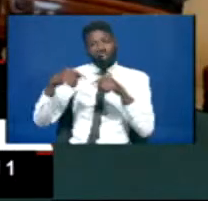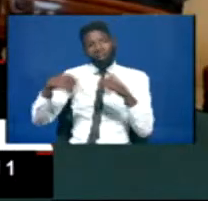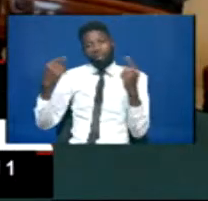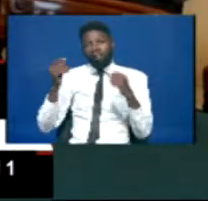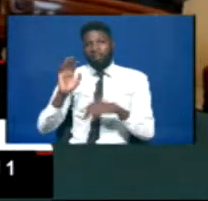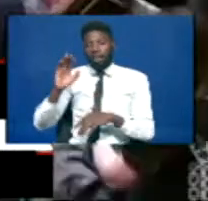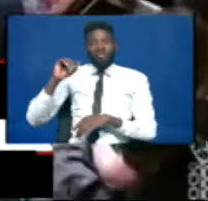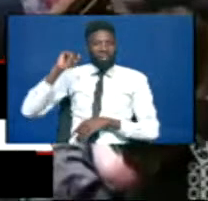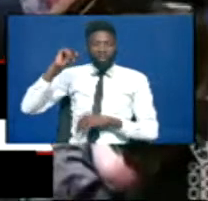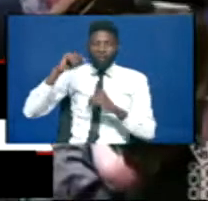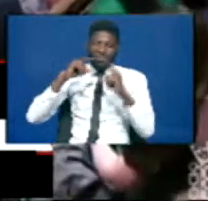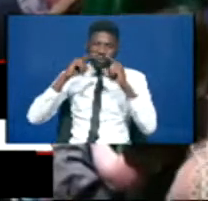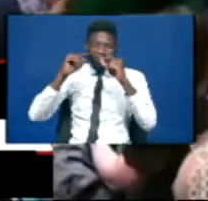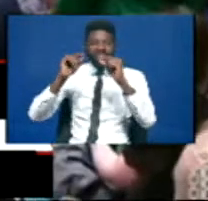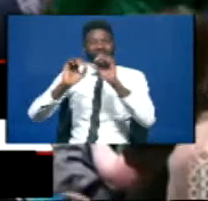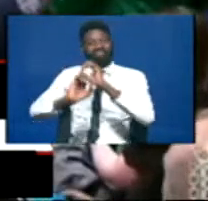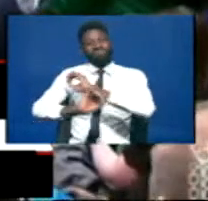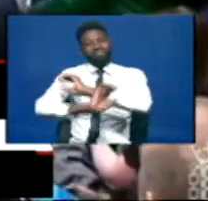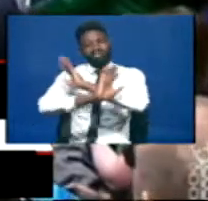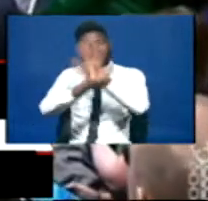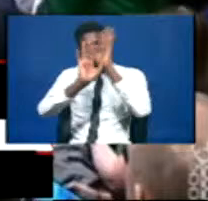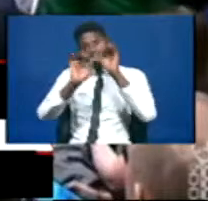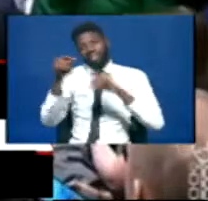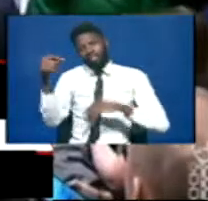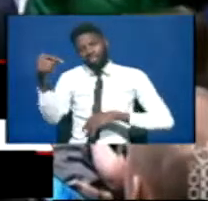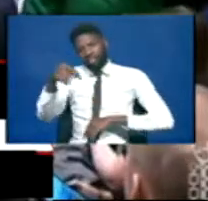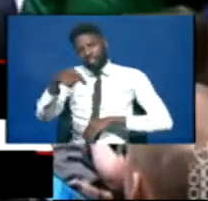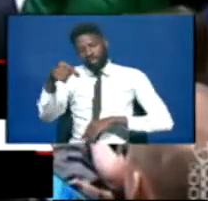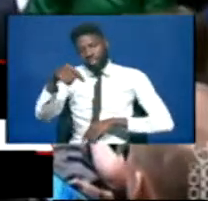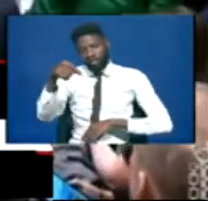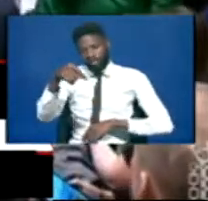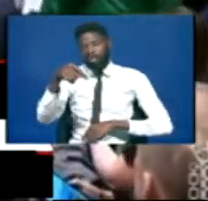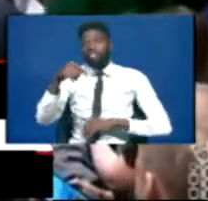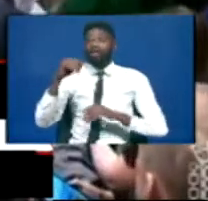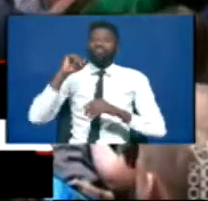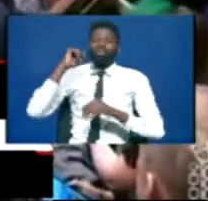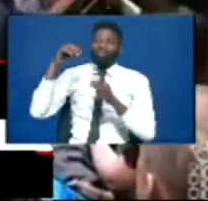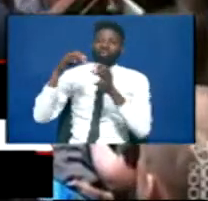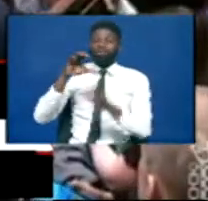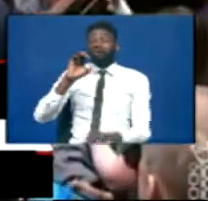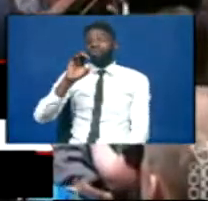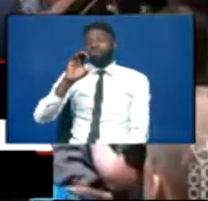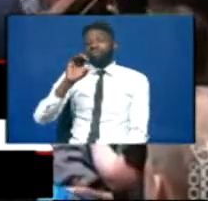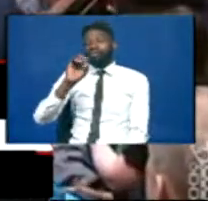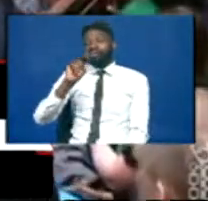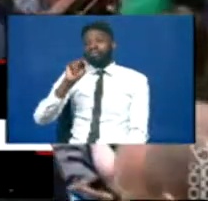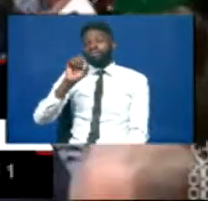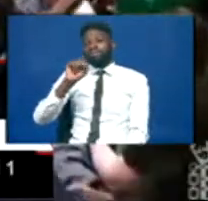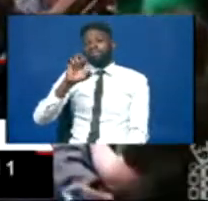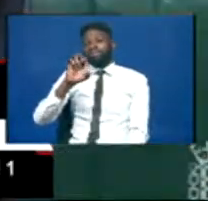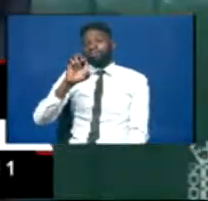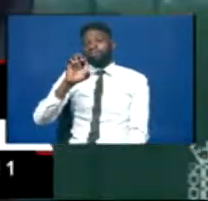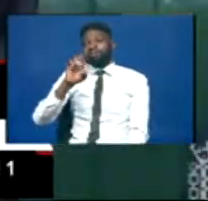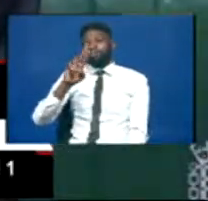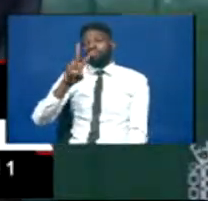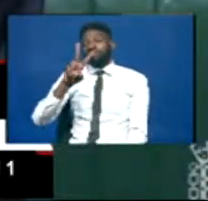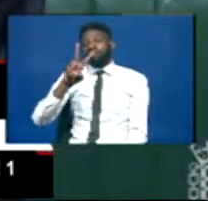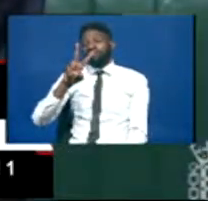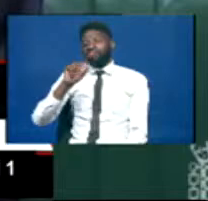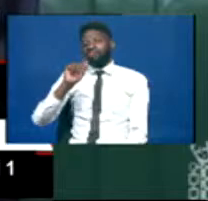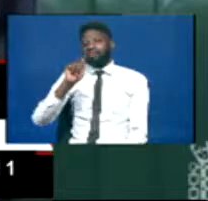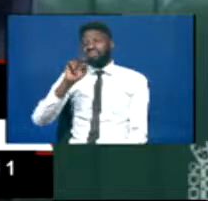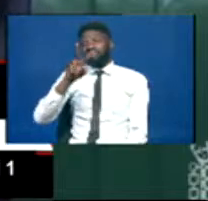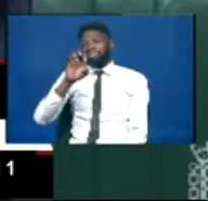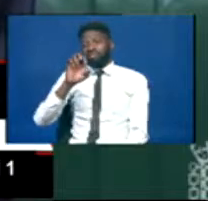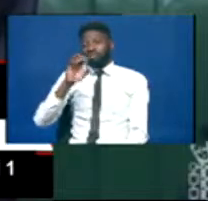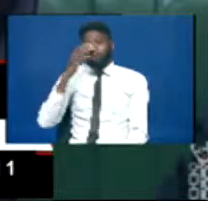ni dhahiri kwamba kuna msukosuko katika chama cha Conservative, kwani kura 148 dhidi yake ni